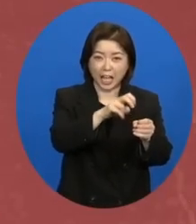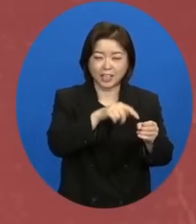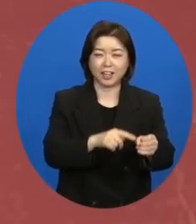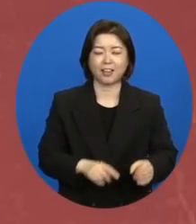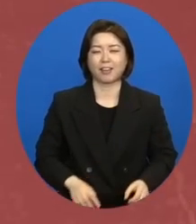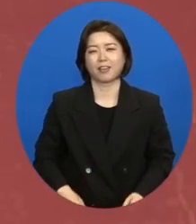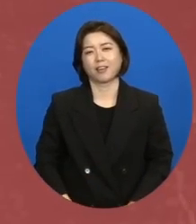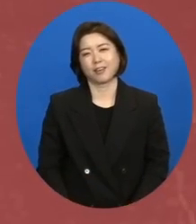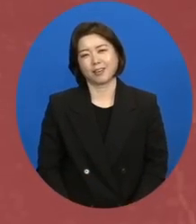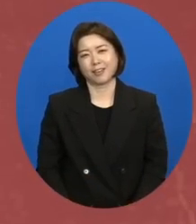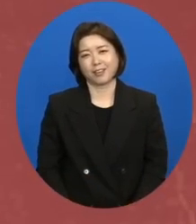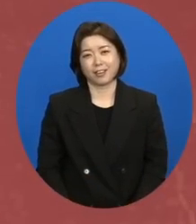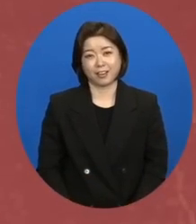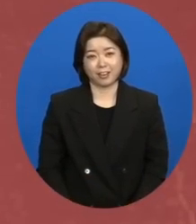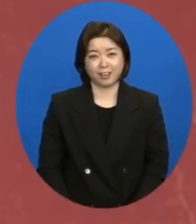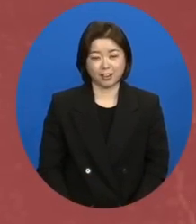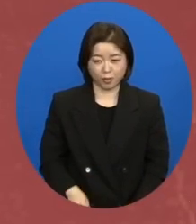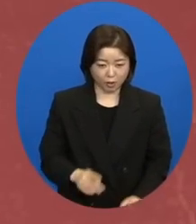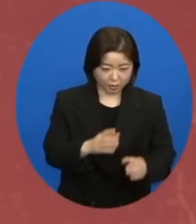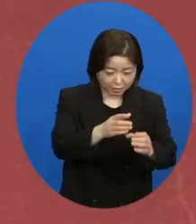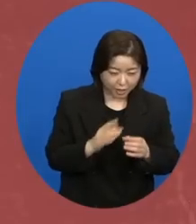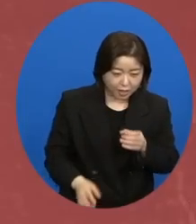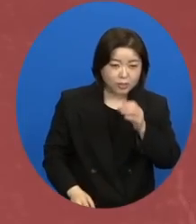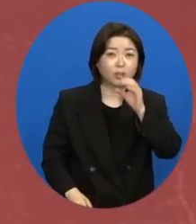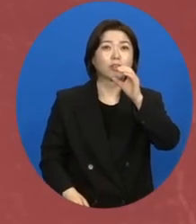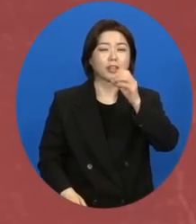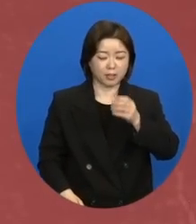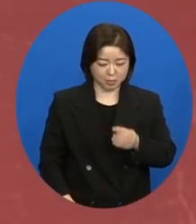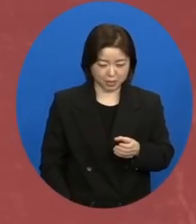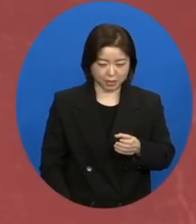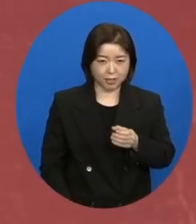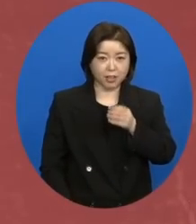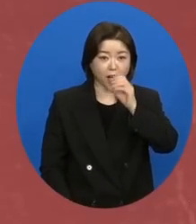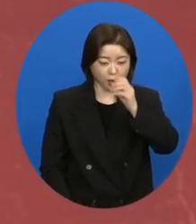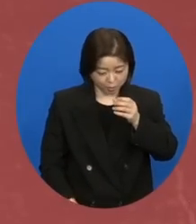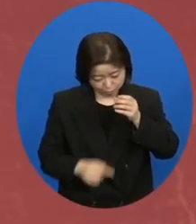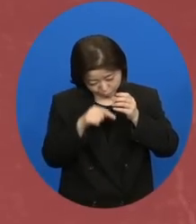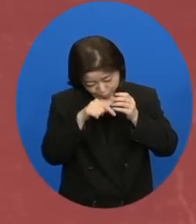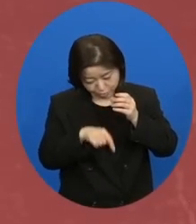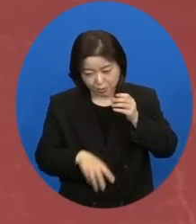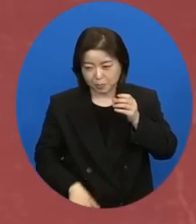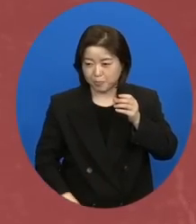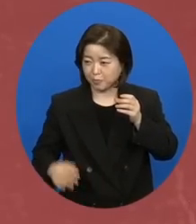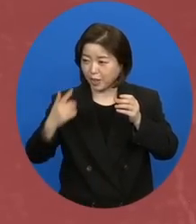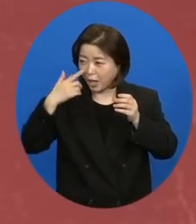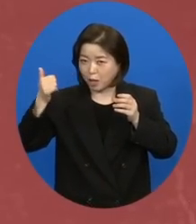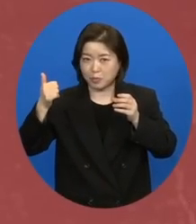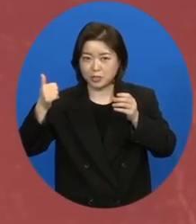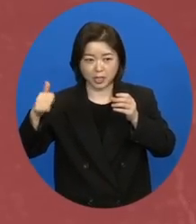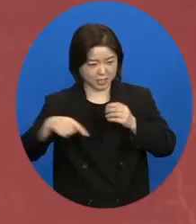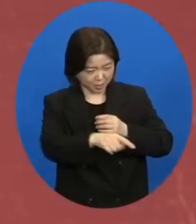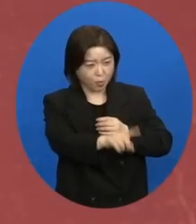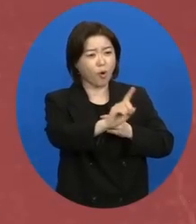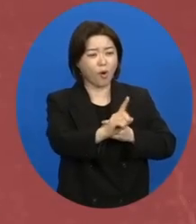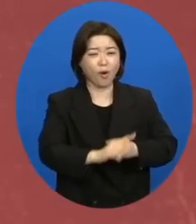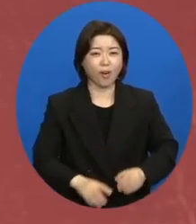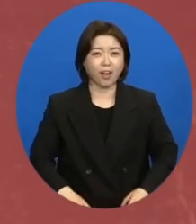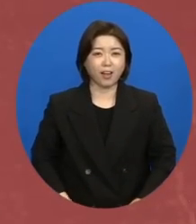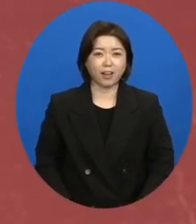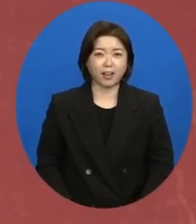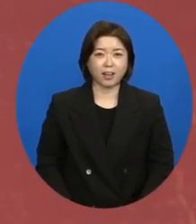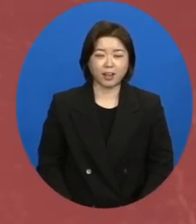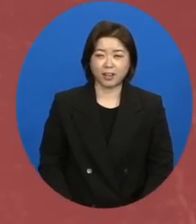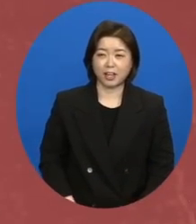이거를 딱 하자마자 뭐 습관적으로 넣었다가 뱉었더니 우리 아버님이 그럼 뭐 하네?